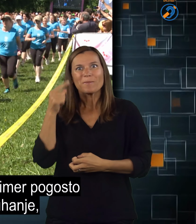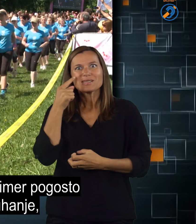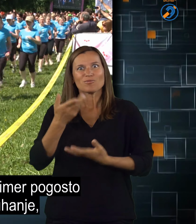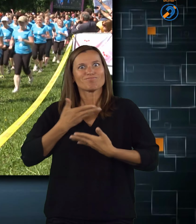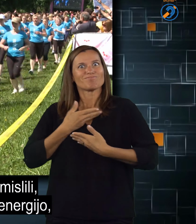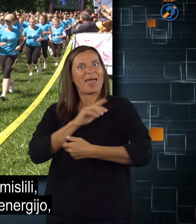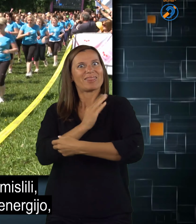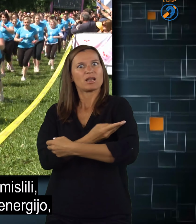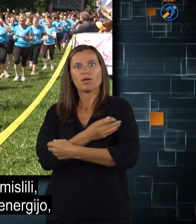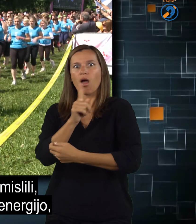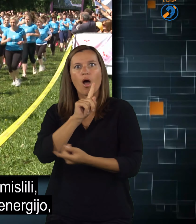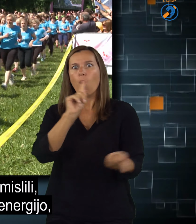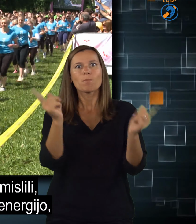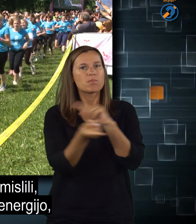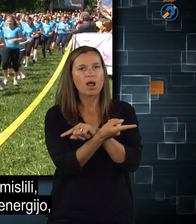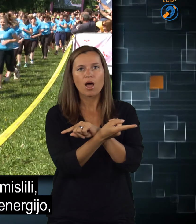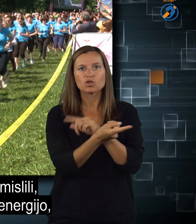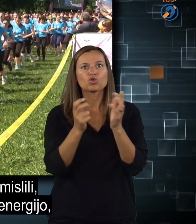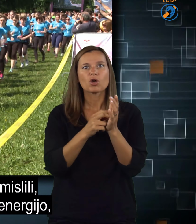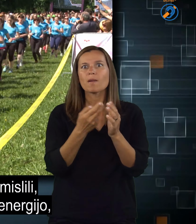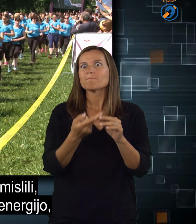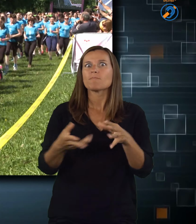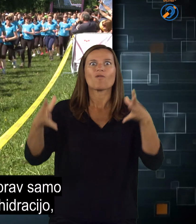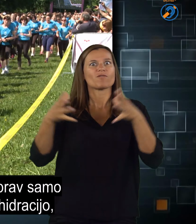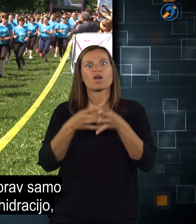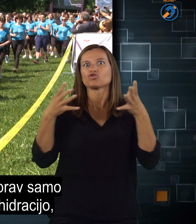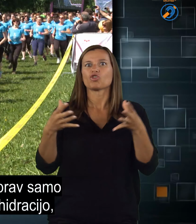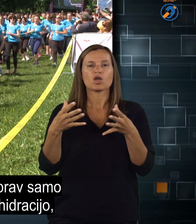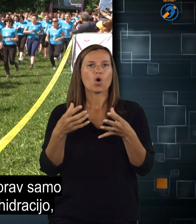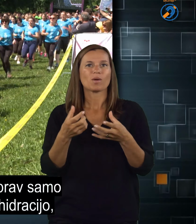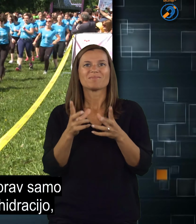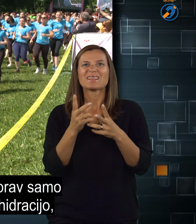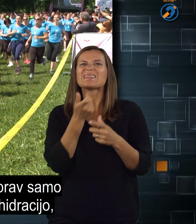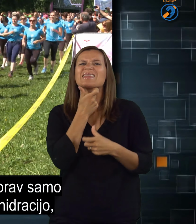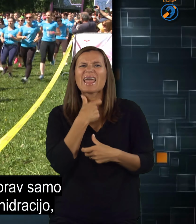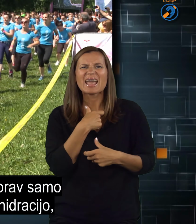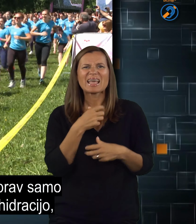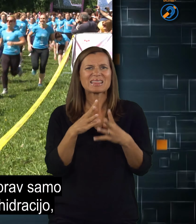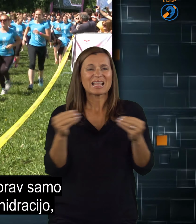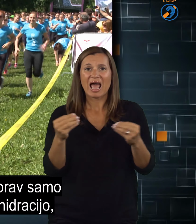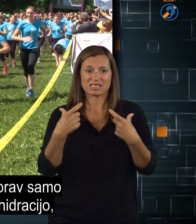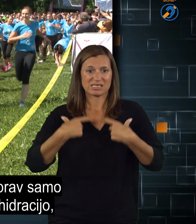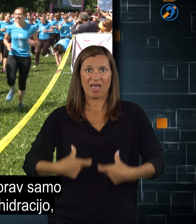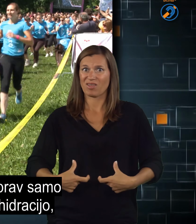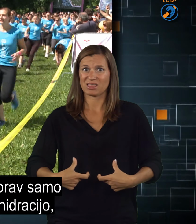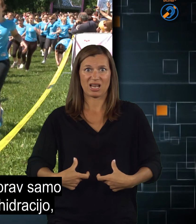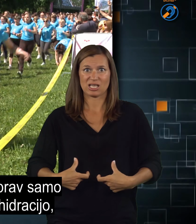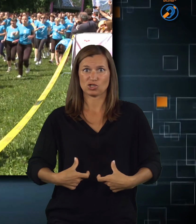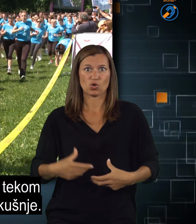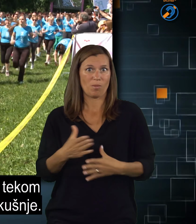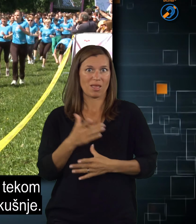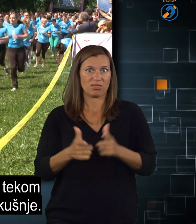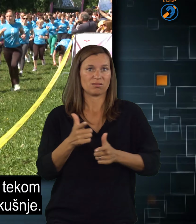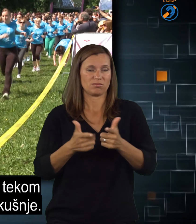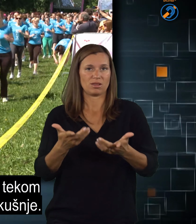so mislili, da bodo dobili energijo, pa pravzaprav s tem samo še poglobijo dehidracijo, ki jo že imajo